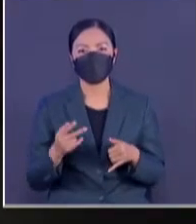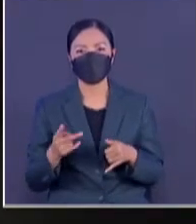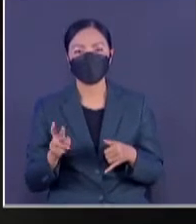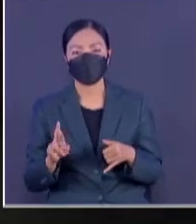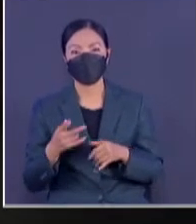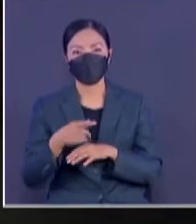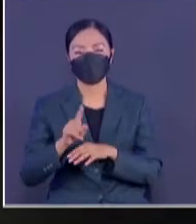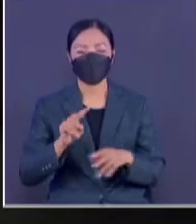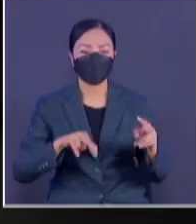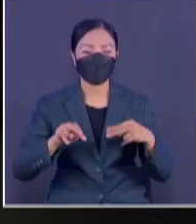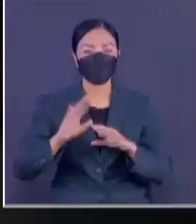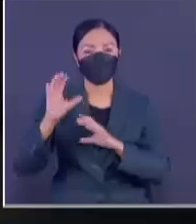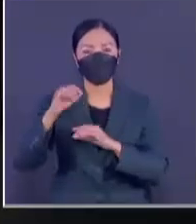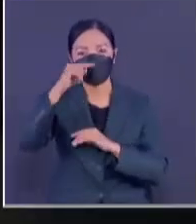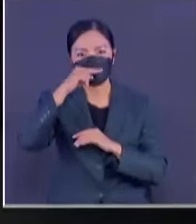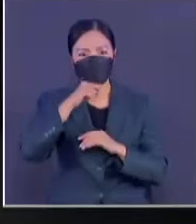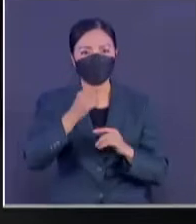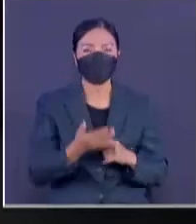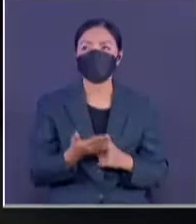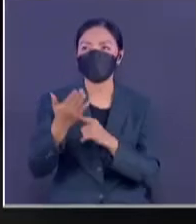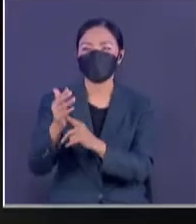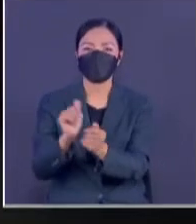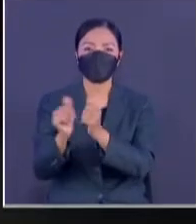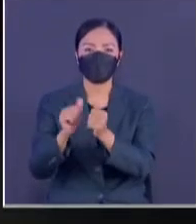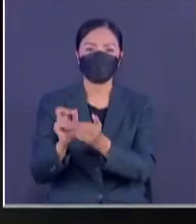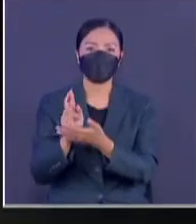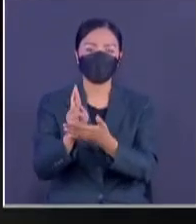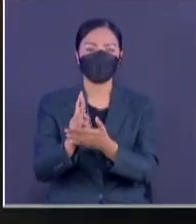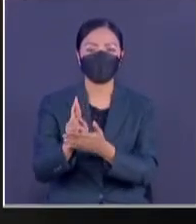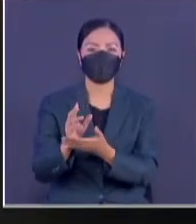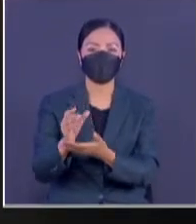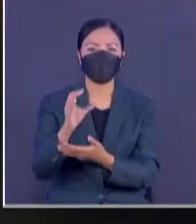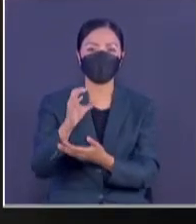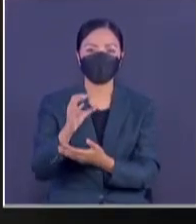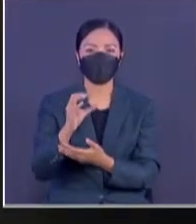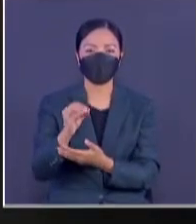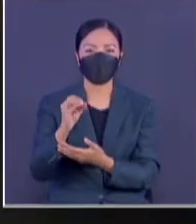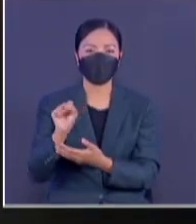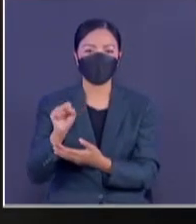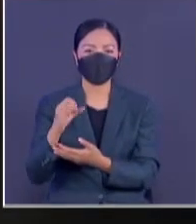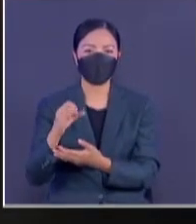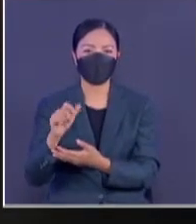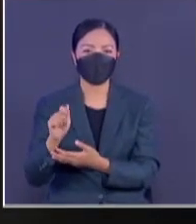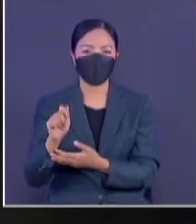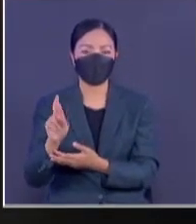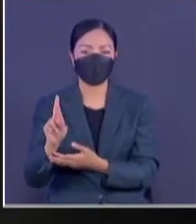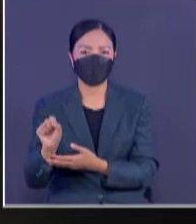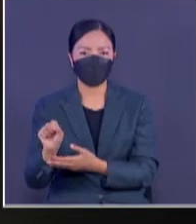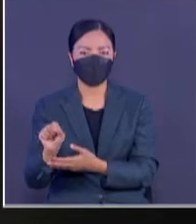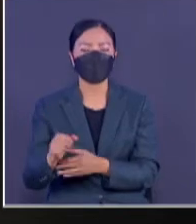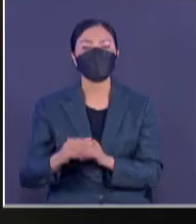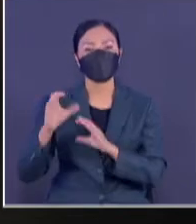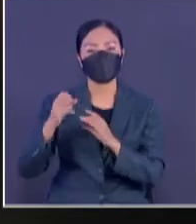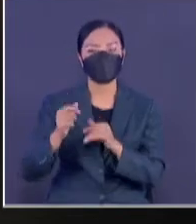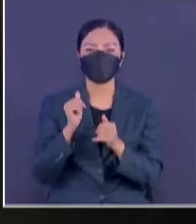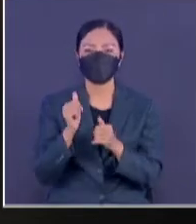พิจารณาภาพยนตร์ไทยเพื่อส่งเข้าประกวดรางวัลออสการ์ครั้งที่94ในสาขาภาพยนตร์ต่างประเทศยอดเยี่ยมค่ะล่าสุ